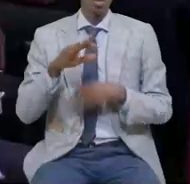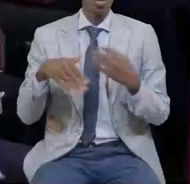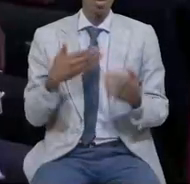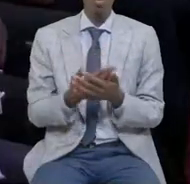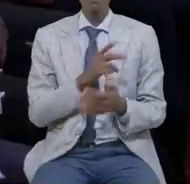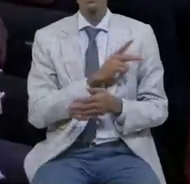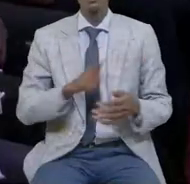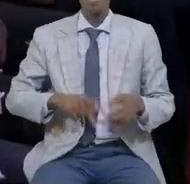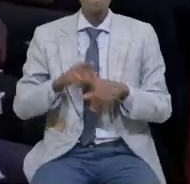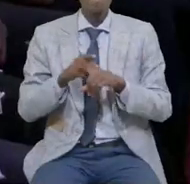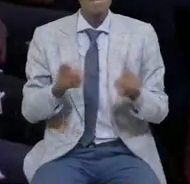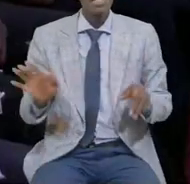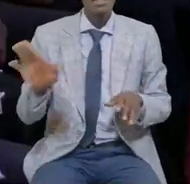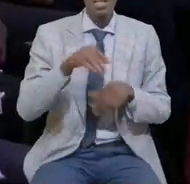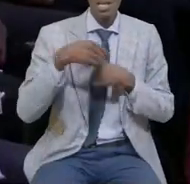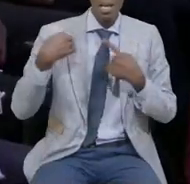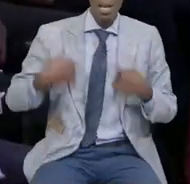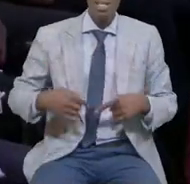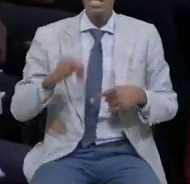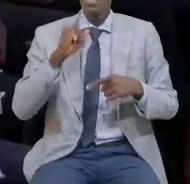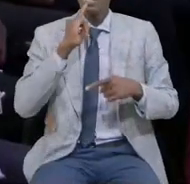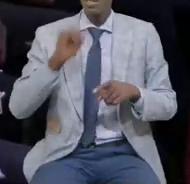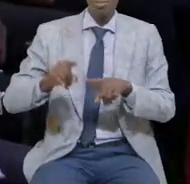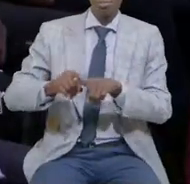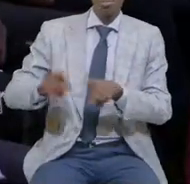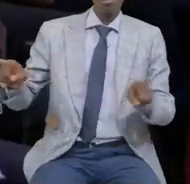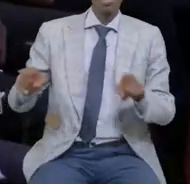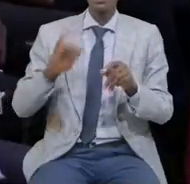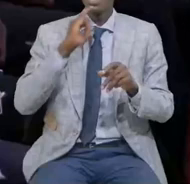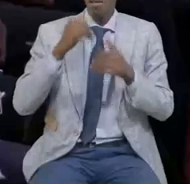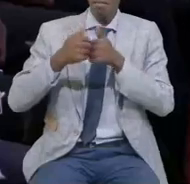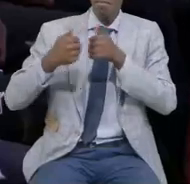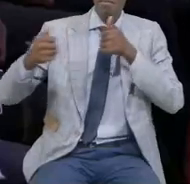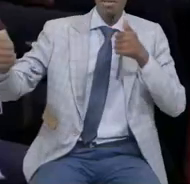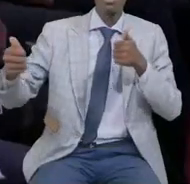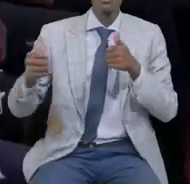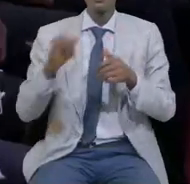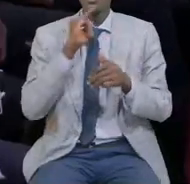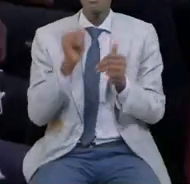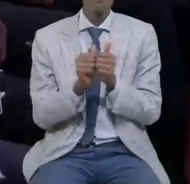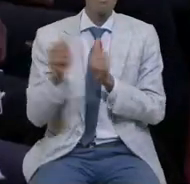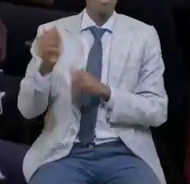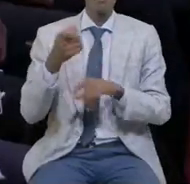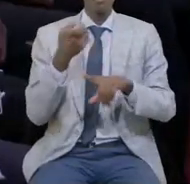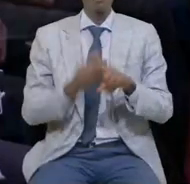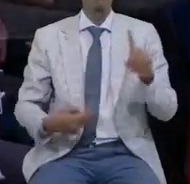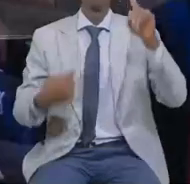des lèvres, mais son cœur est éloigné de moi. Le cœur n'a pas été lavé, le cœur n'a pas